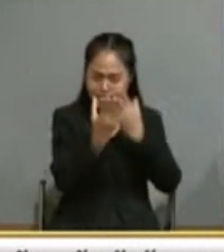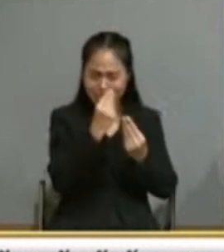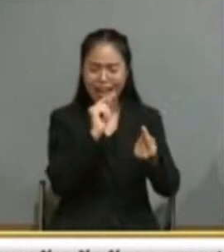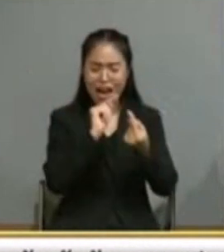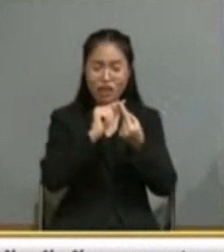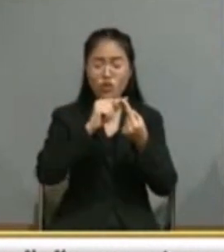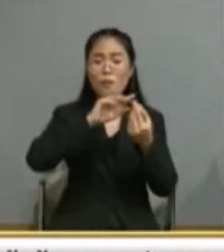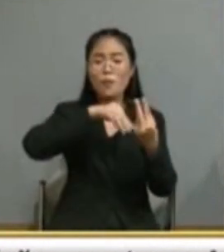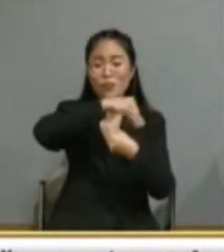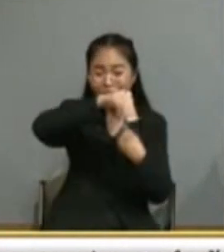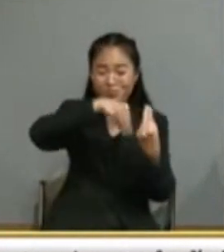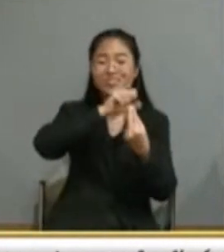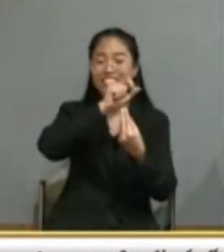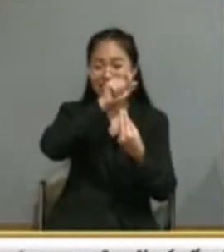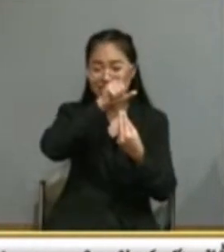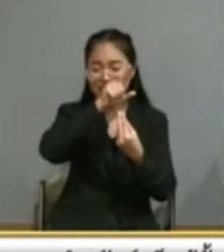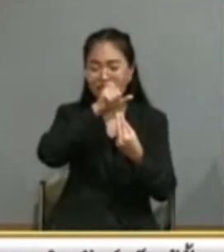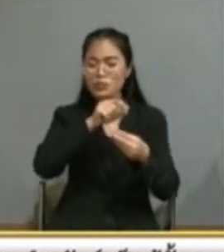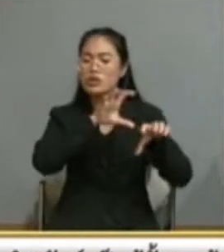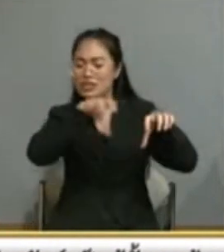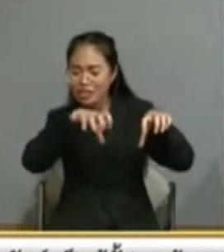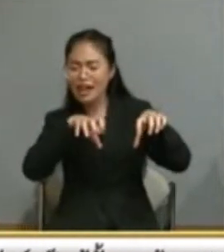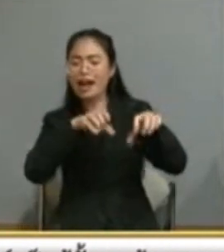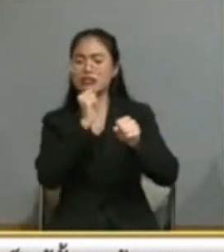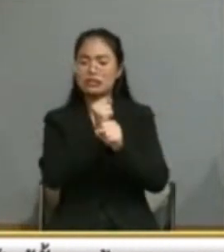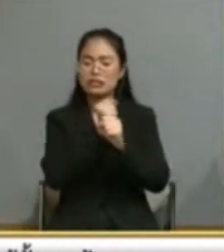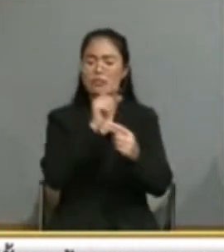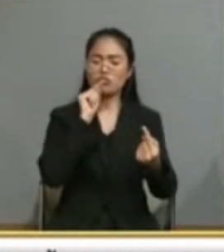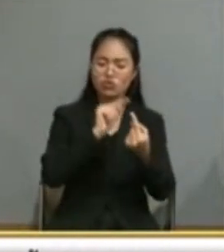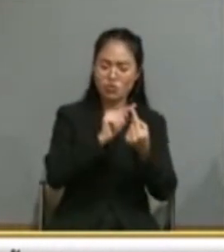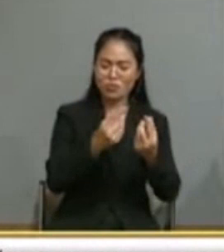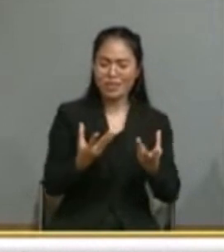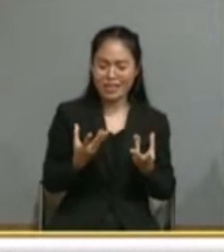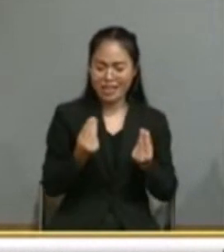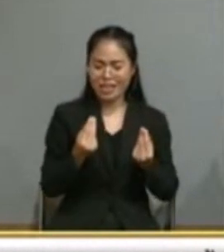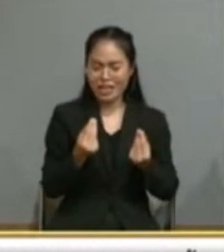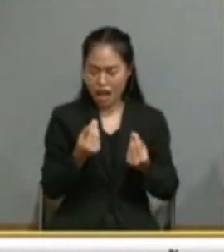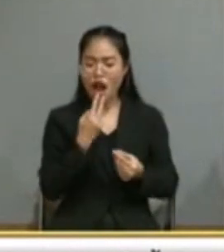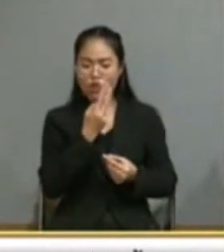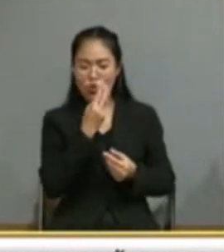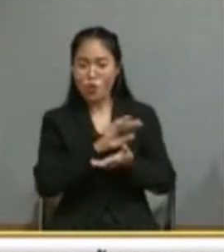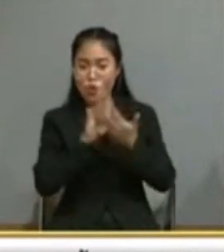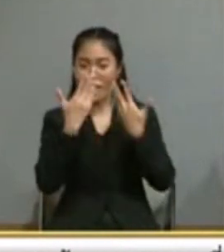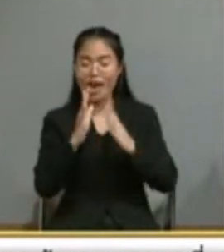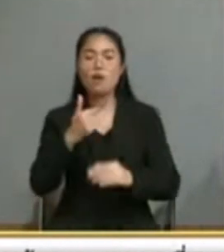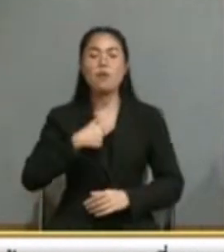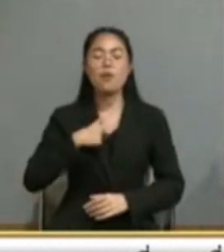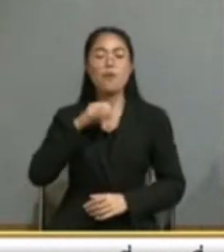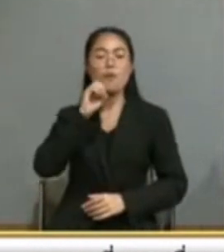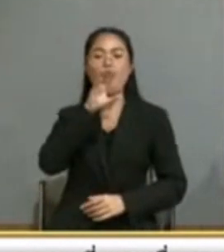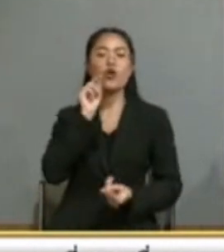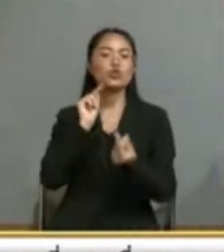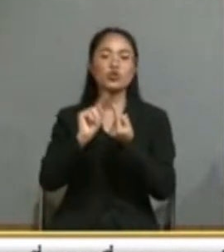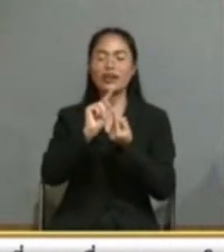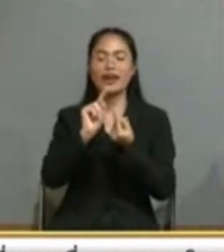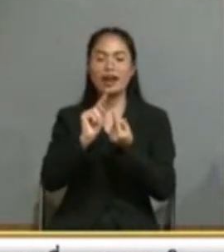มีการศึกษาทั้ดเสร Colorateและซาบวามีสถานที่ก่อนสร้างที่เหมาสมแล้นะครับผมจึงขอ accounting ที่ พิน